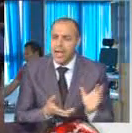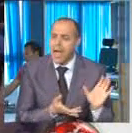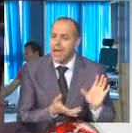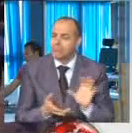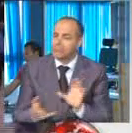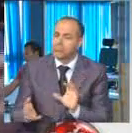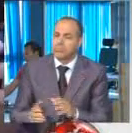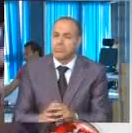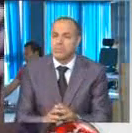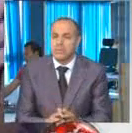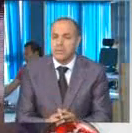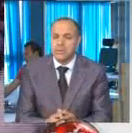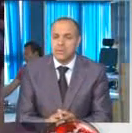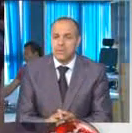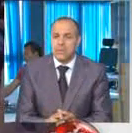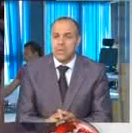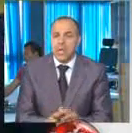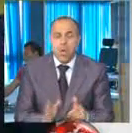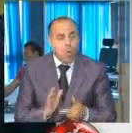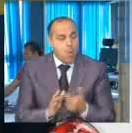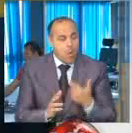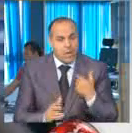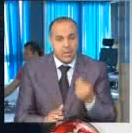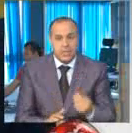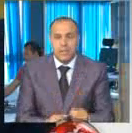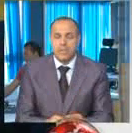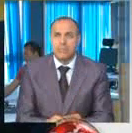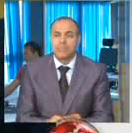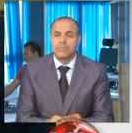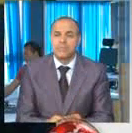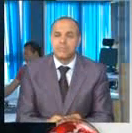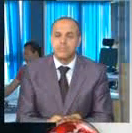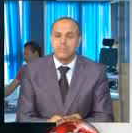معناها كنوات أولى عملنا